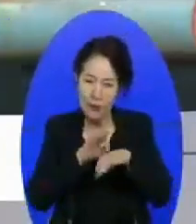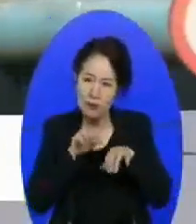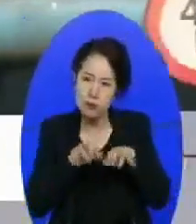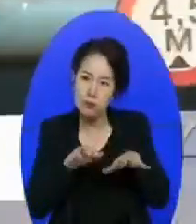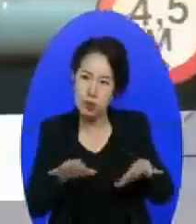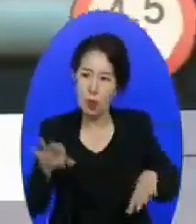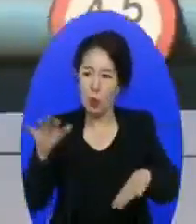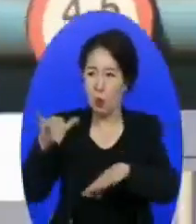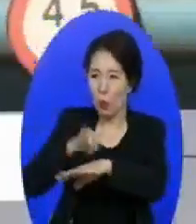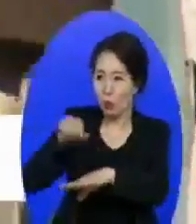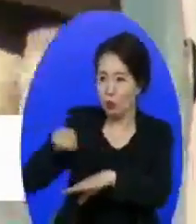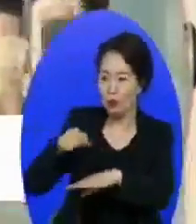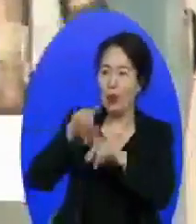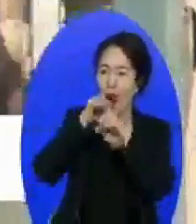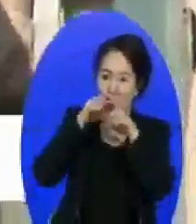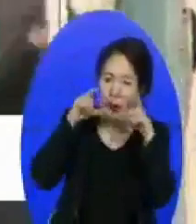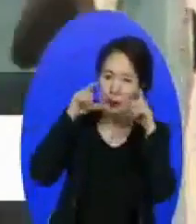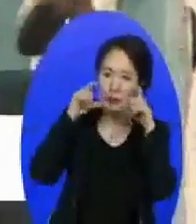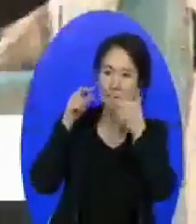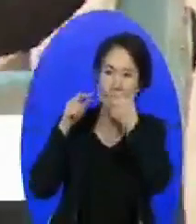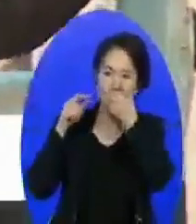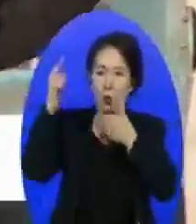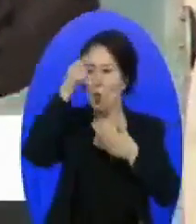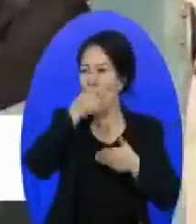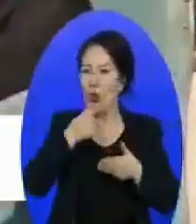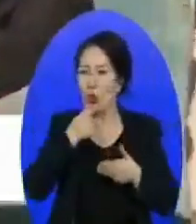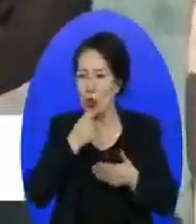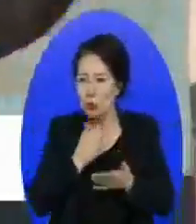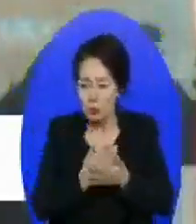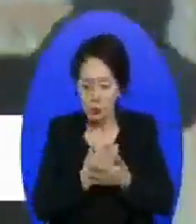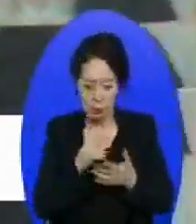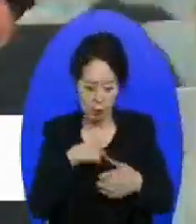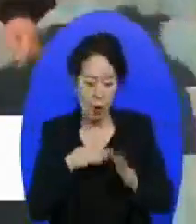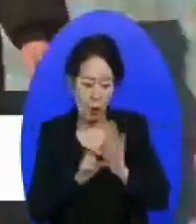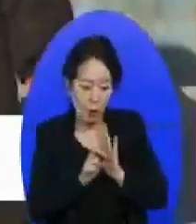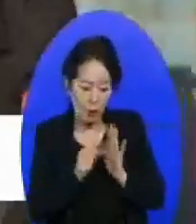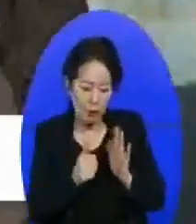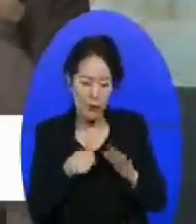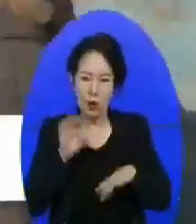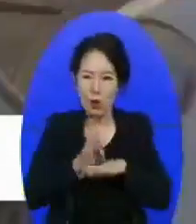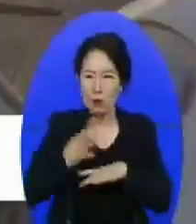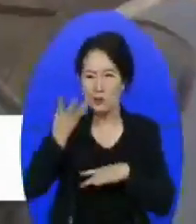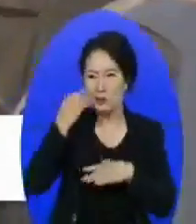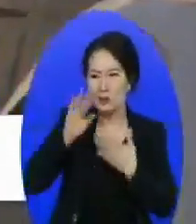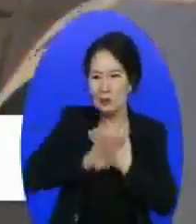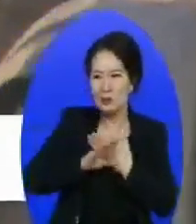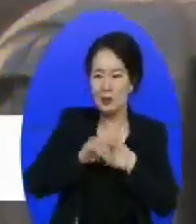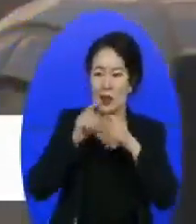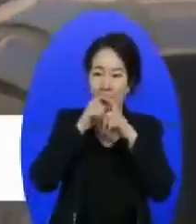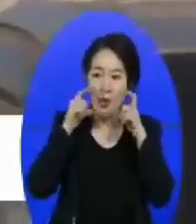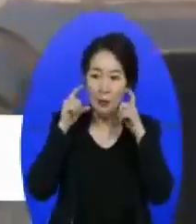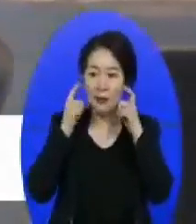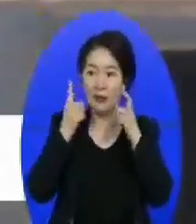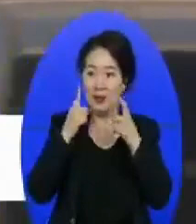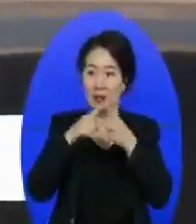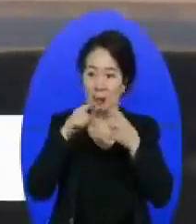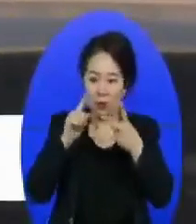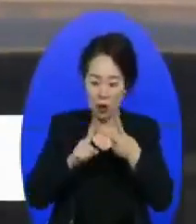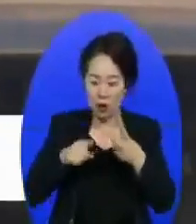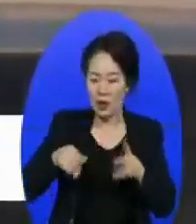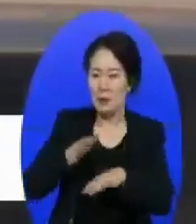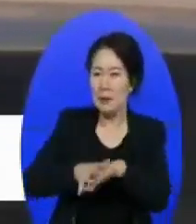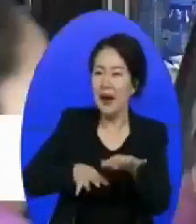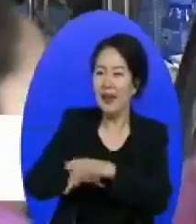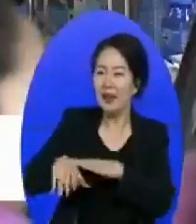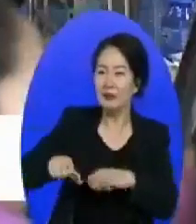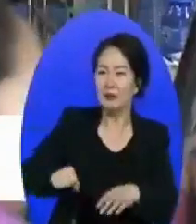халдвар гарсан улс орон бүр амны хаалтны хомсдолд орсон. Гэвч байгаа боломжоор халдвараас сэргийлж зөвхөн амны хаалт зүүхээс гадна гартаа